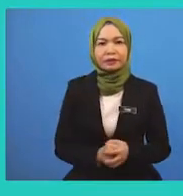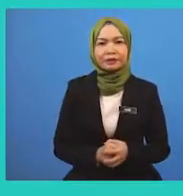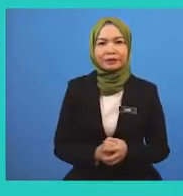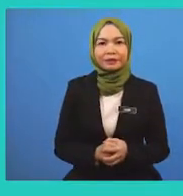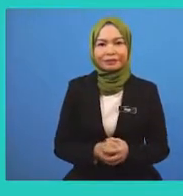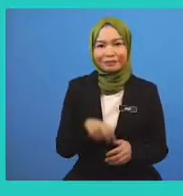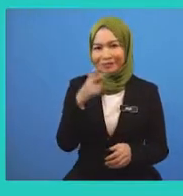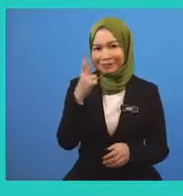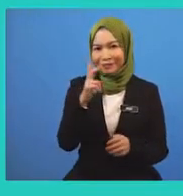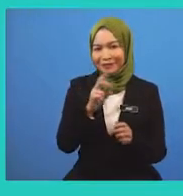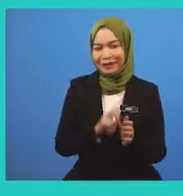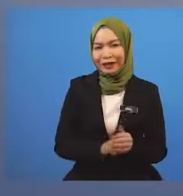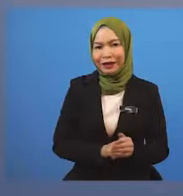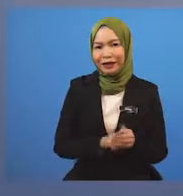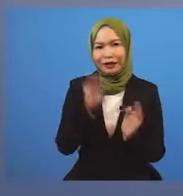skrin.